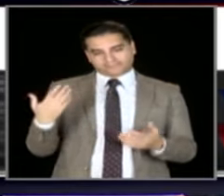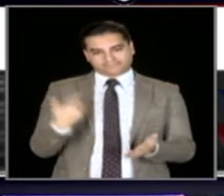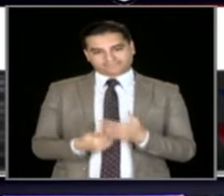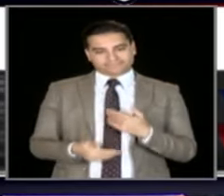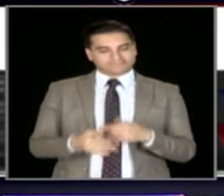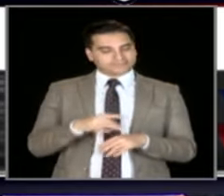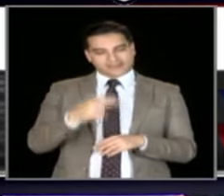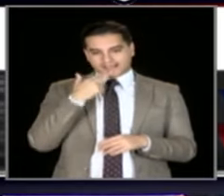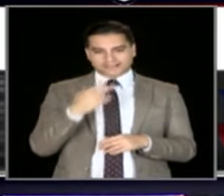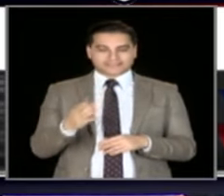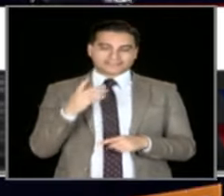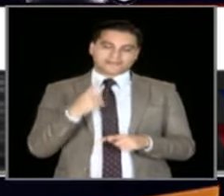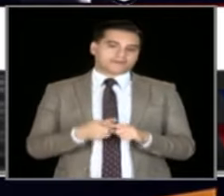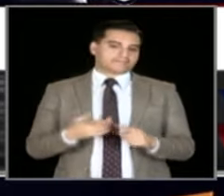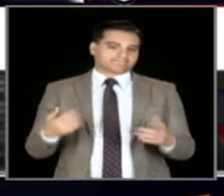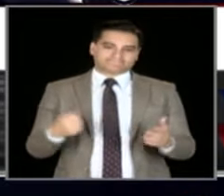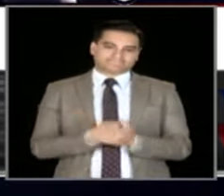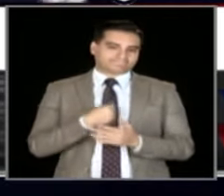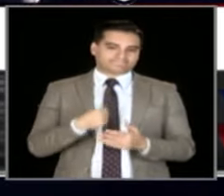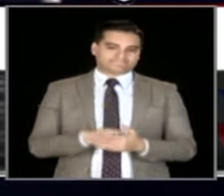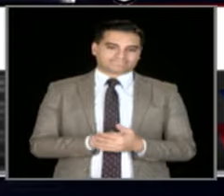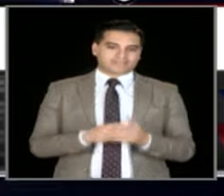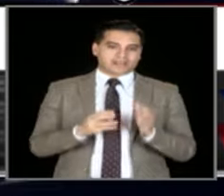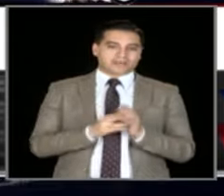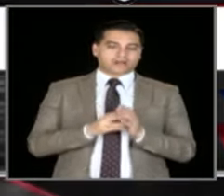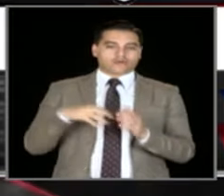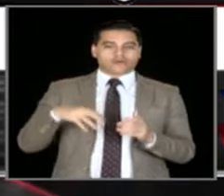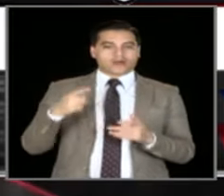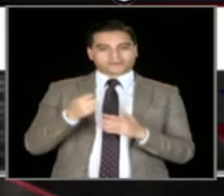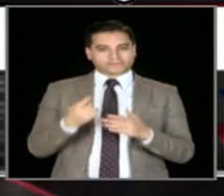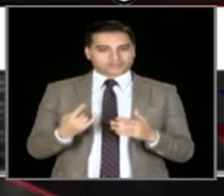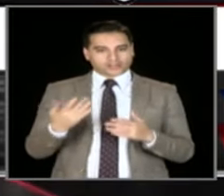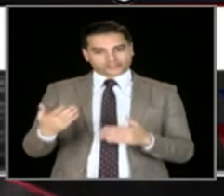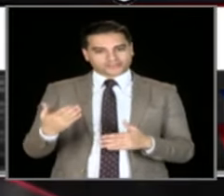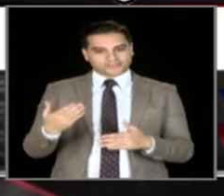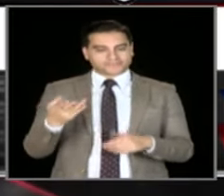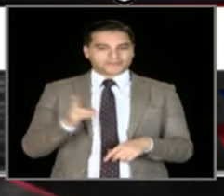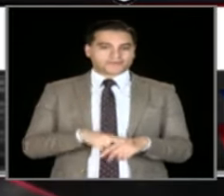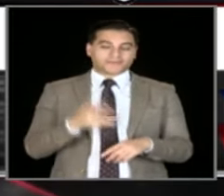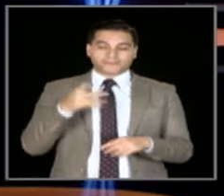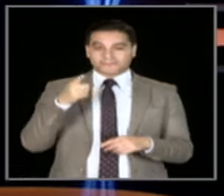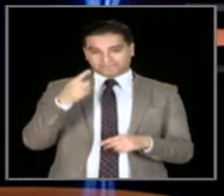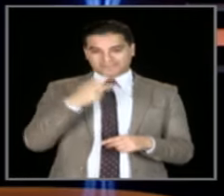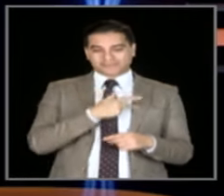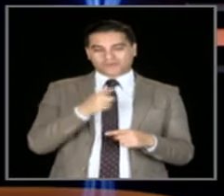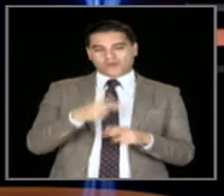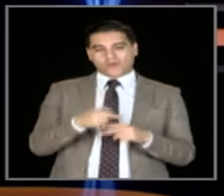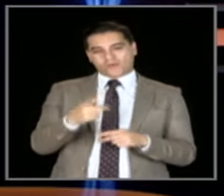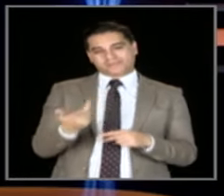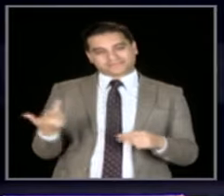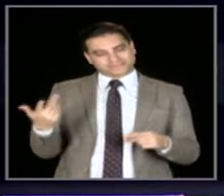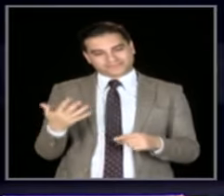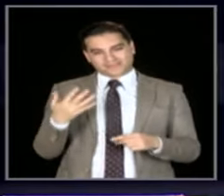هارد لك يا ربيع، هارد لك. جامعة القاهرة 10، جامعة طنطا